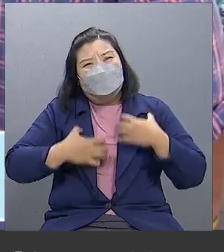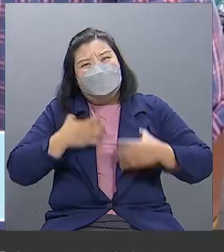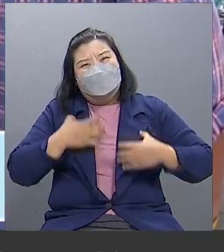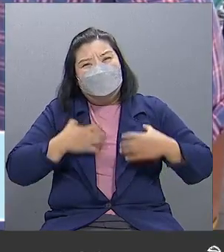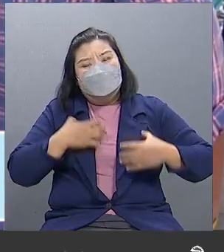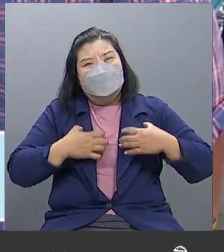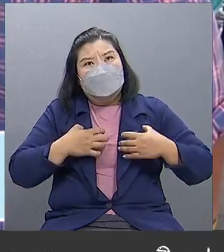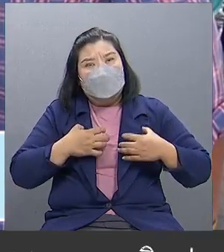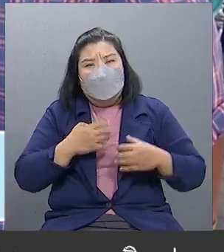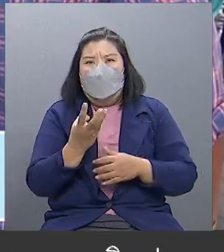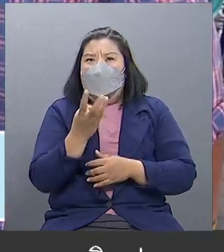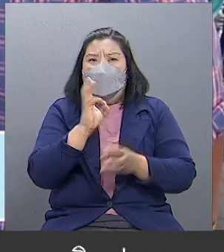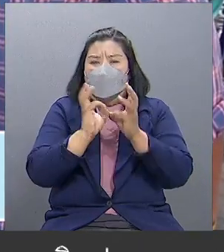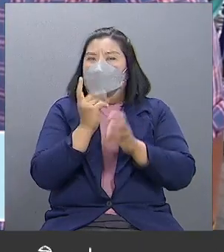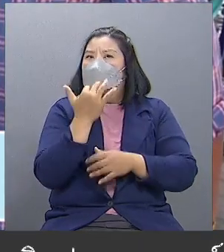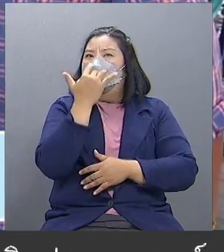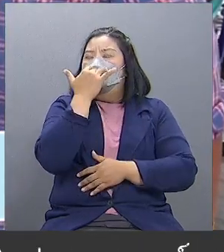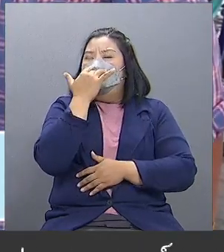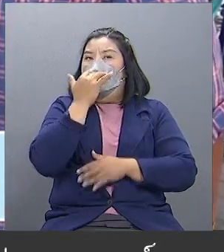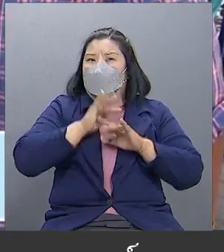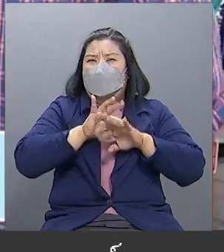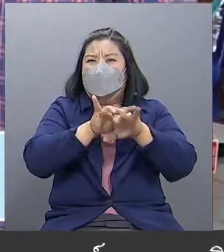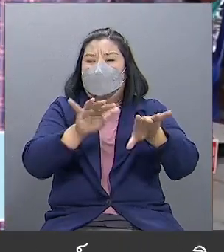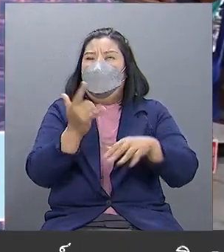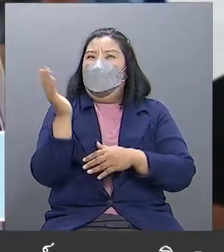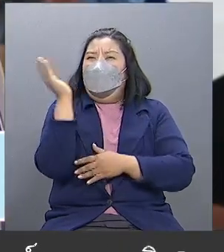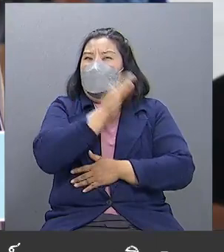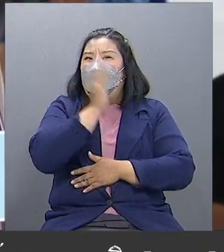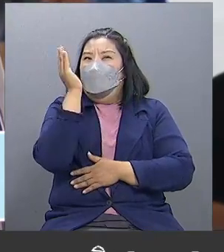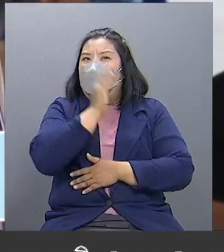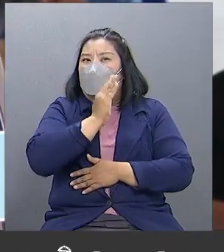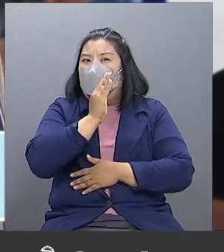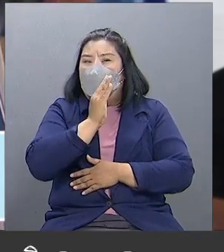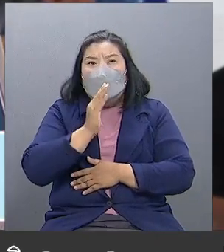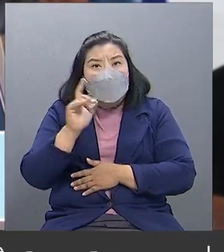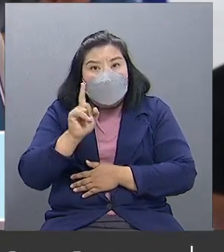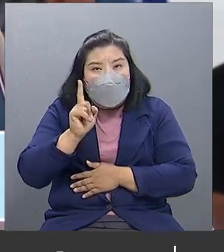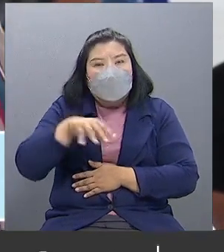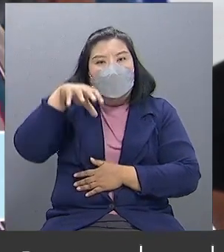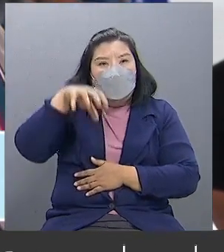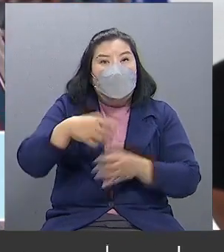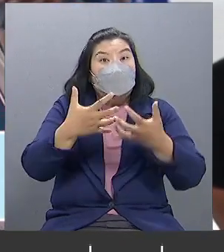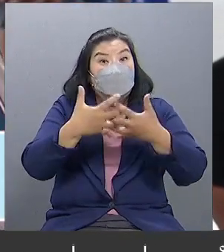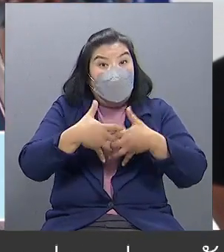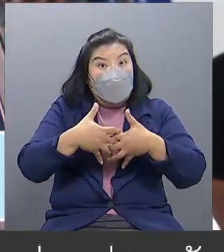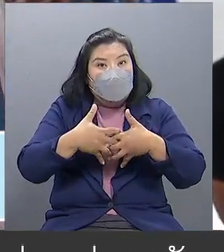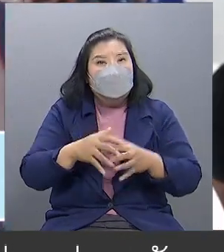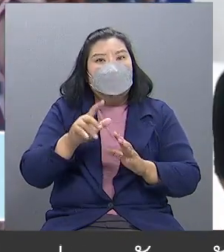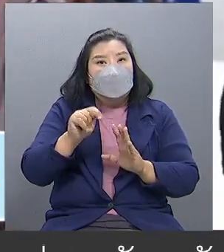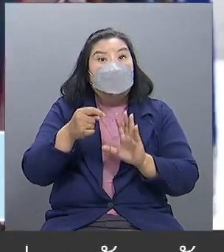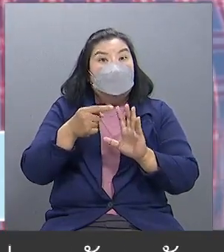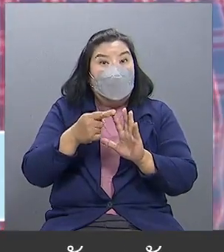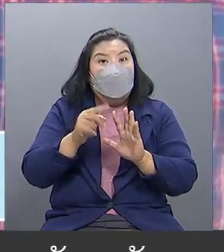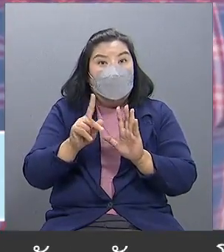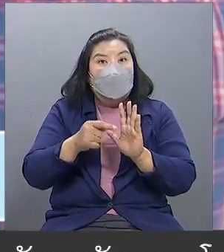ลอองขี่เท่าฟุ๊งกระจาย engraxสาเหตรกมาจากรวงห้อมตกวหล้อมอลουมิเนีมที่ตั้งอยู่ข้างหมู่บานราโมี